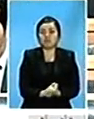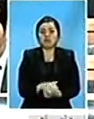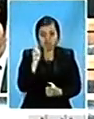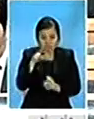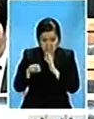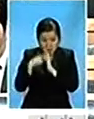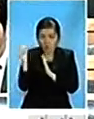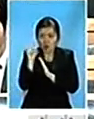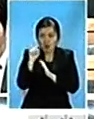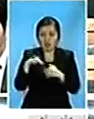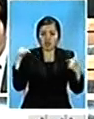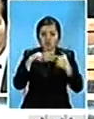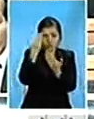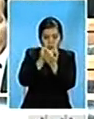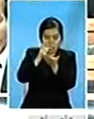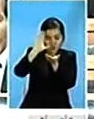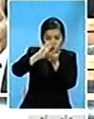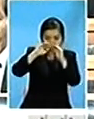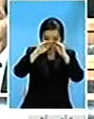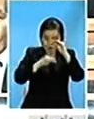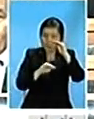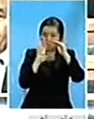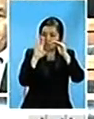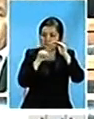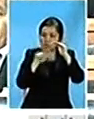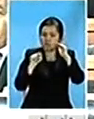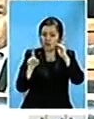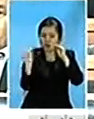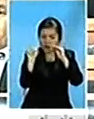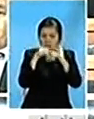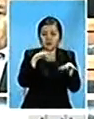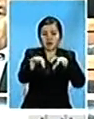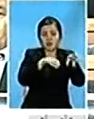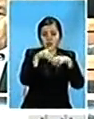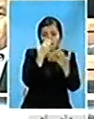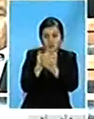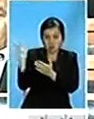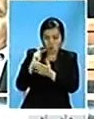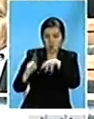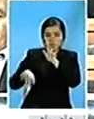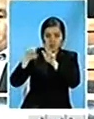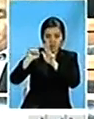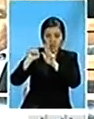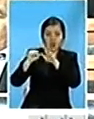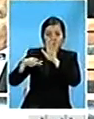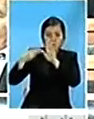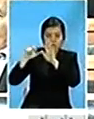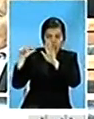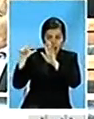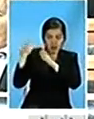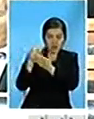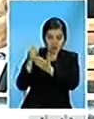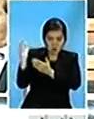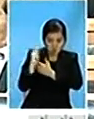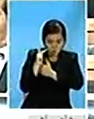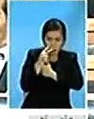ที่ผมขอตัด 4% นะครับเพราะว่าการบริหารเงินกู้ 350,000 ล้านบาทนั้นผมเกรงว่าจะไม่